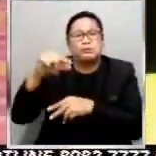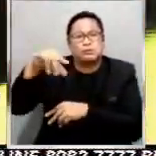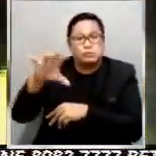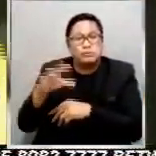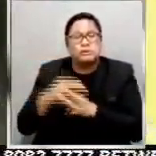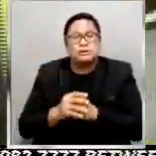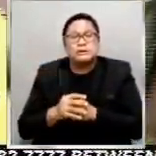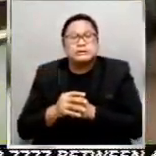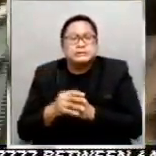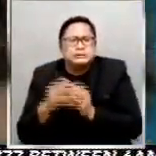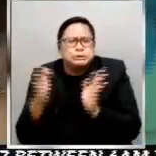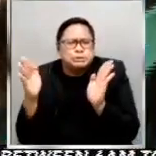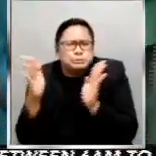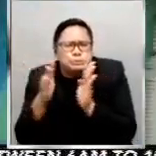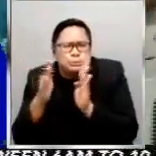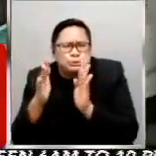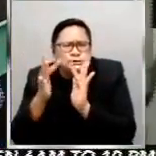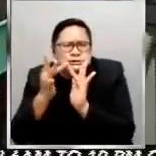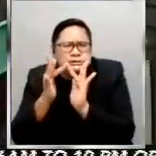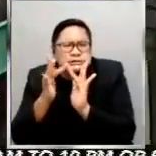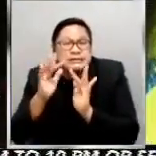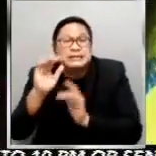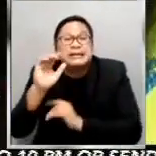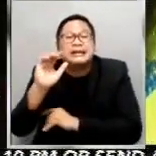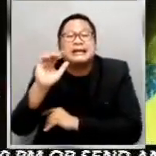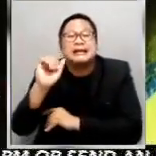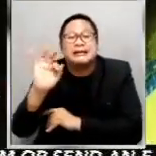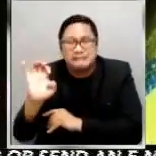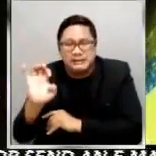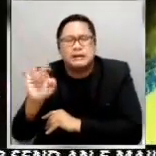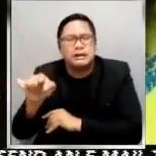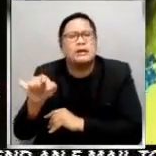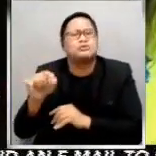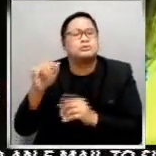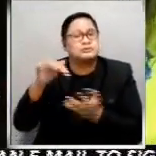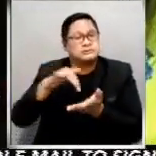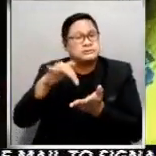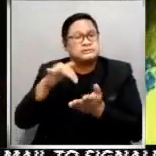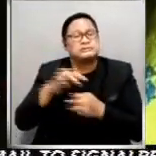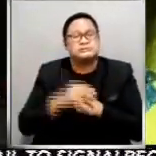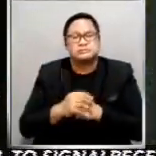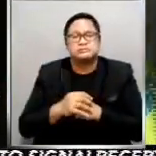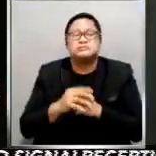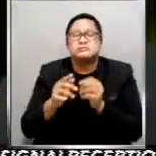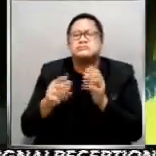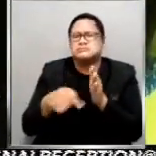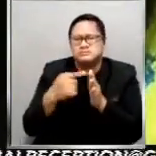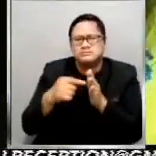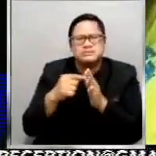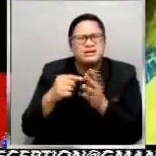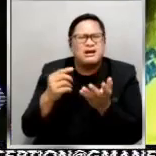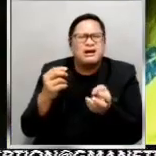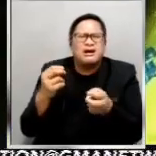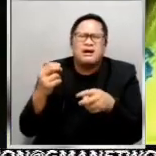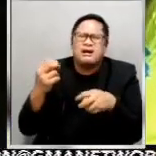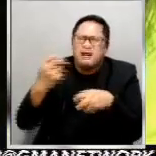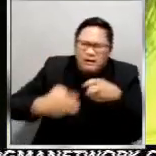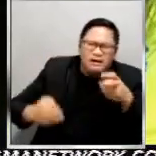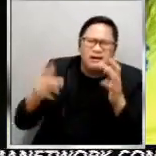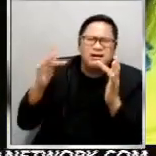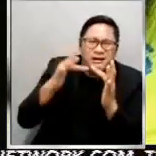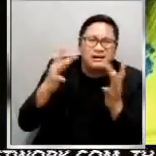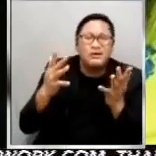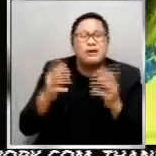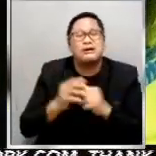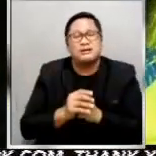shop, nakasalalay ang pag-aaral ng mga estudyante. Madalas mahina po yung connection. Wala pong mga gamit